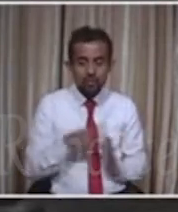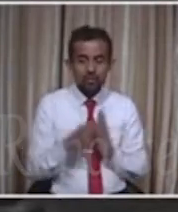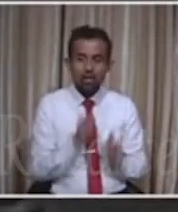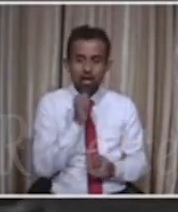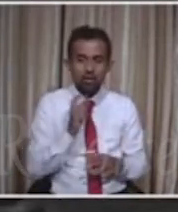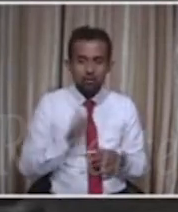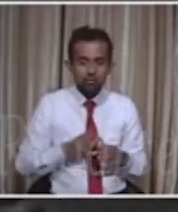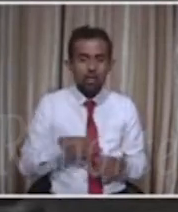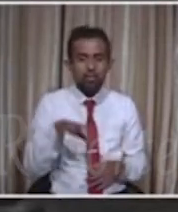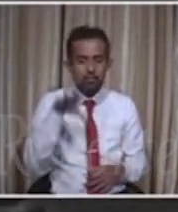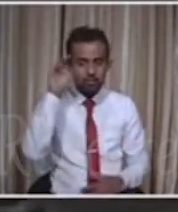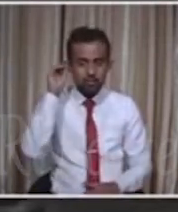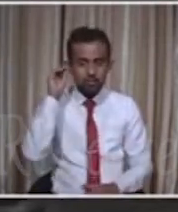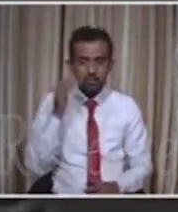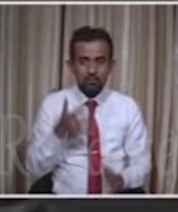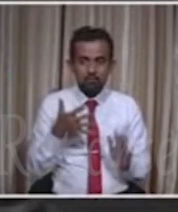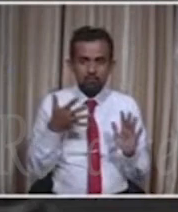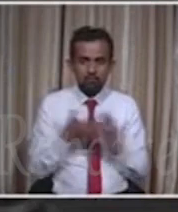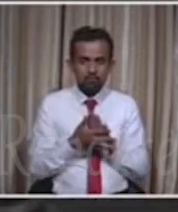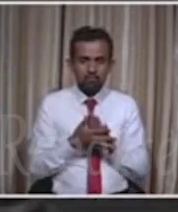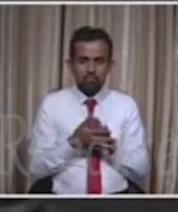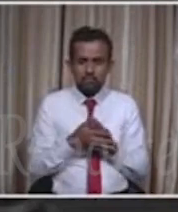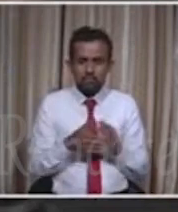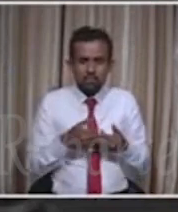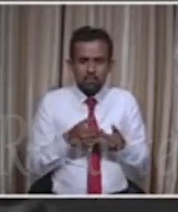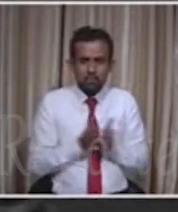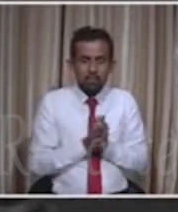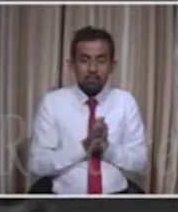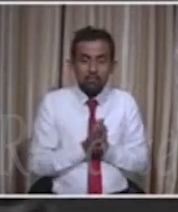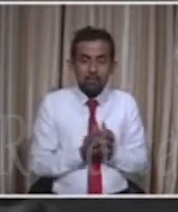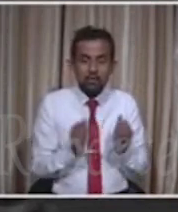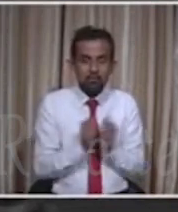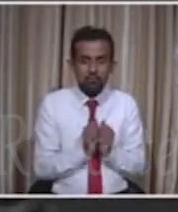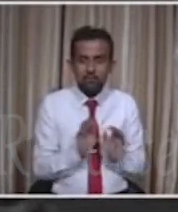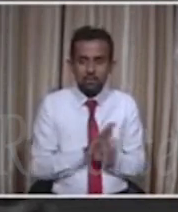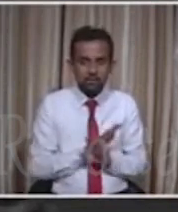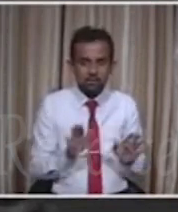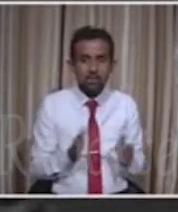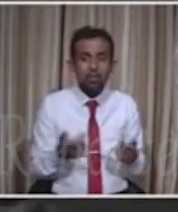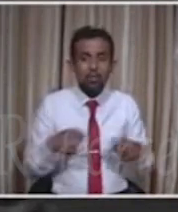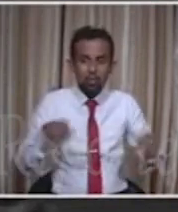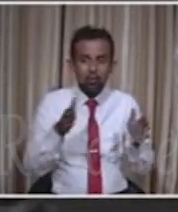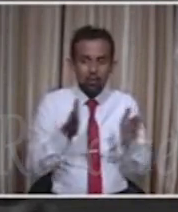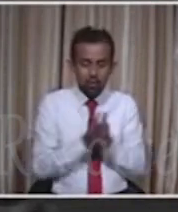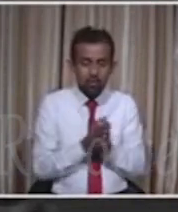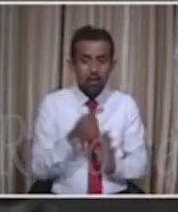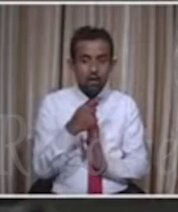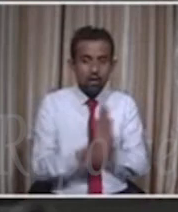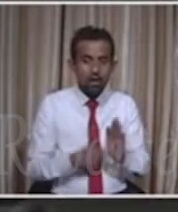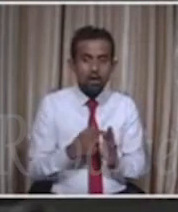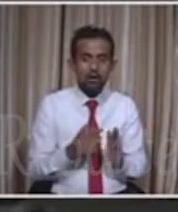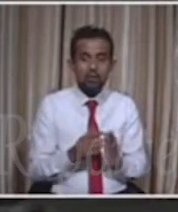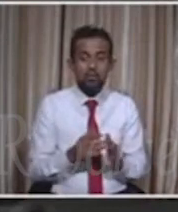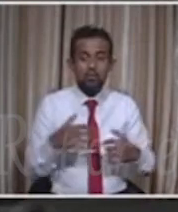ප්‍රශ්නය තේරුම් ගන්න පටු අවස්ථාවාදී තමන්ගේ න්‍යාය පත්‍රයන් වල ඉන්නේ නැතුව එකතු වෙලා අද මේ රට පත්තු වෙලා